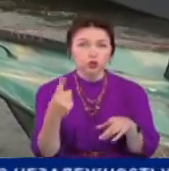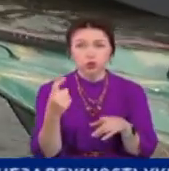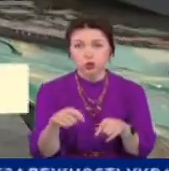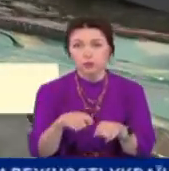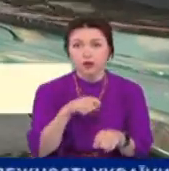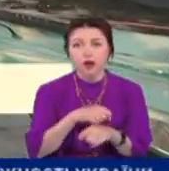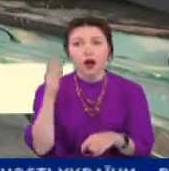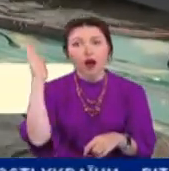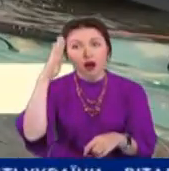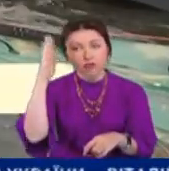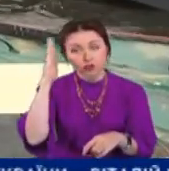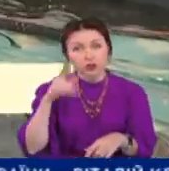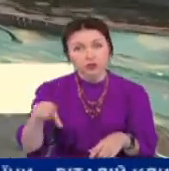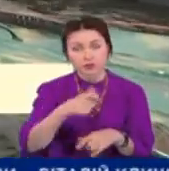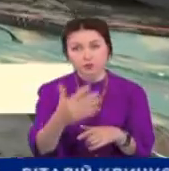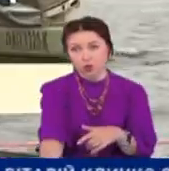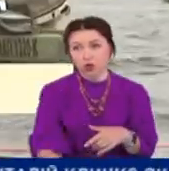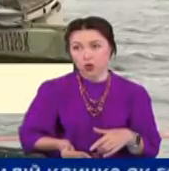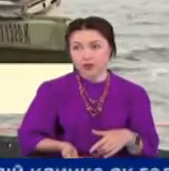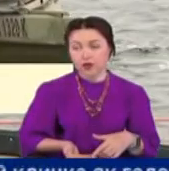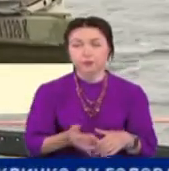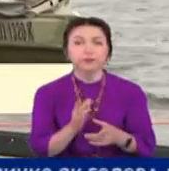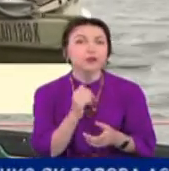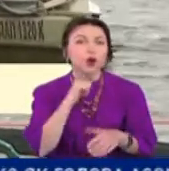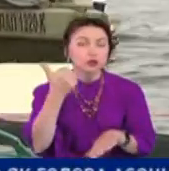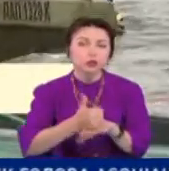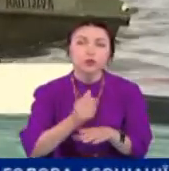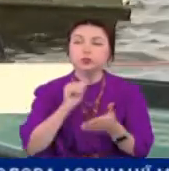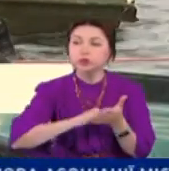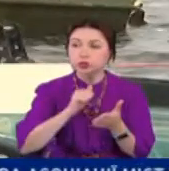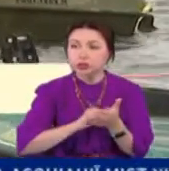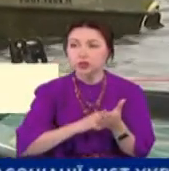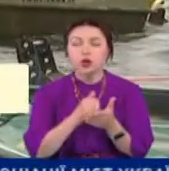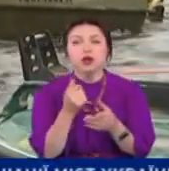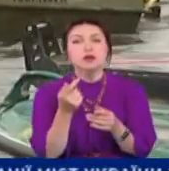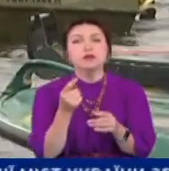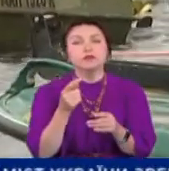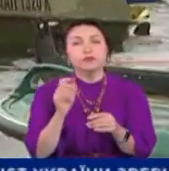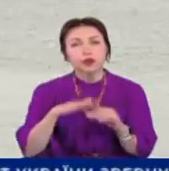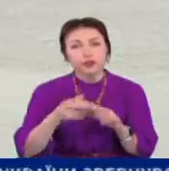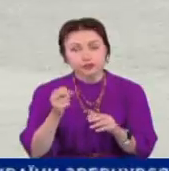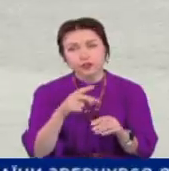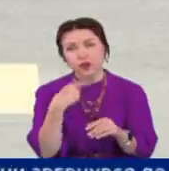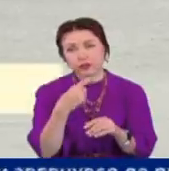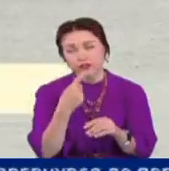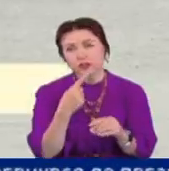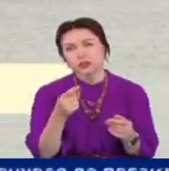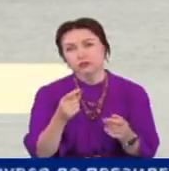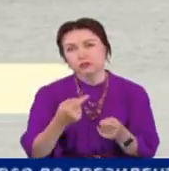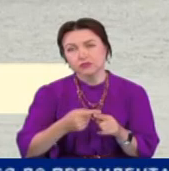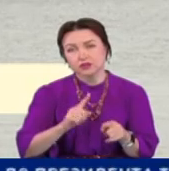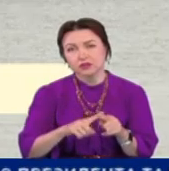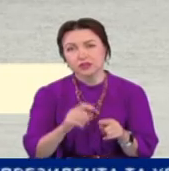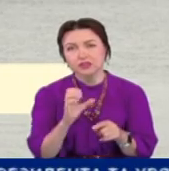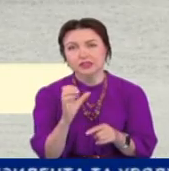А води в Дніпрі по коліна. Основною причиною фахівці називають роботу земснарядів, які розчищають річку не